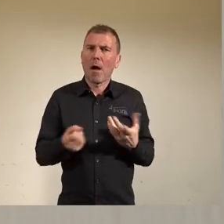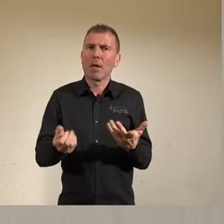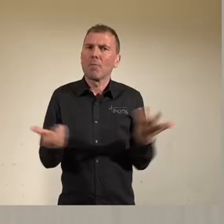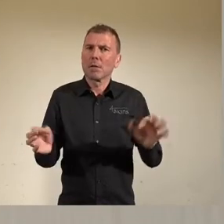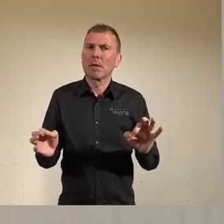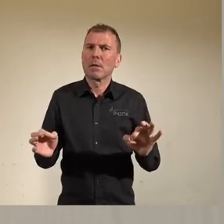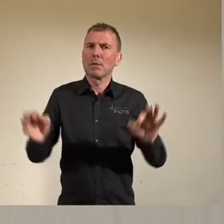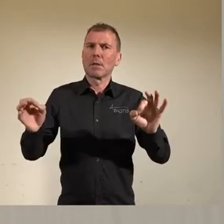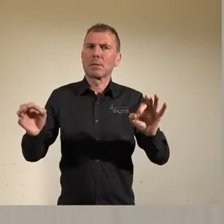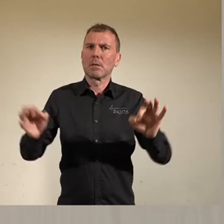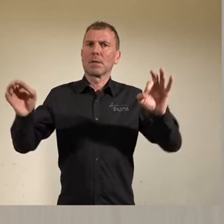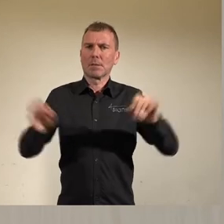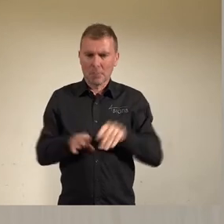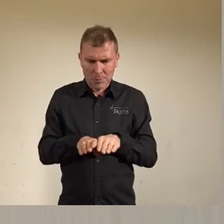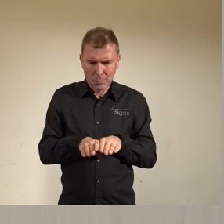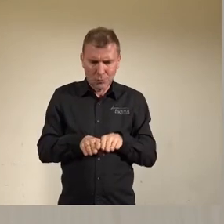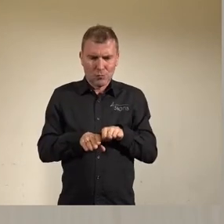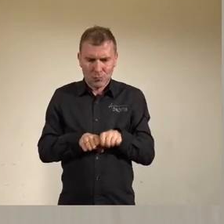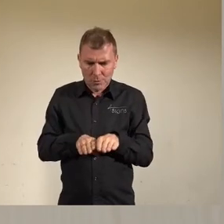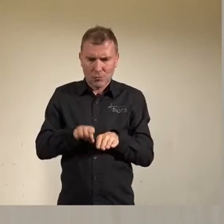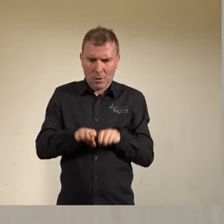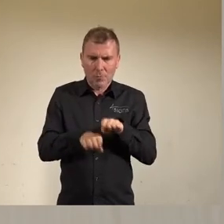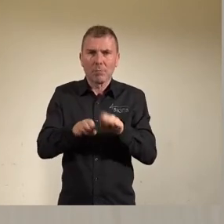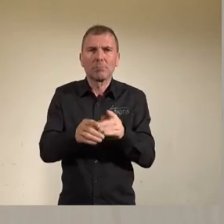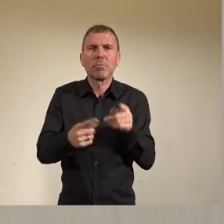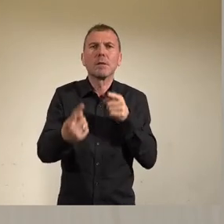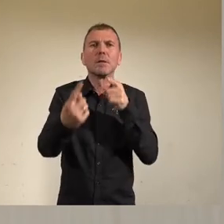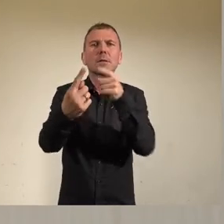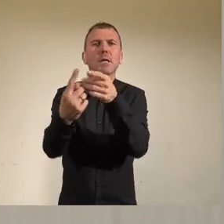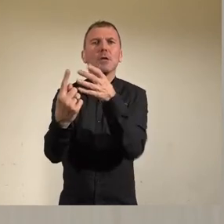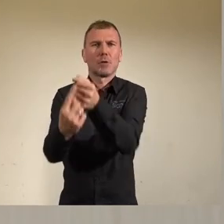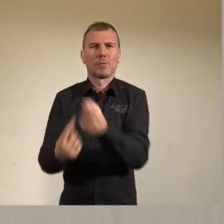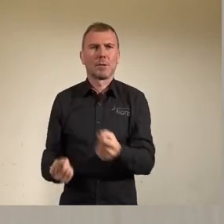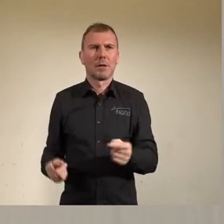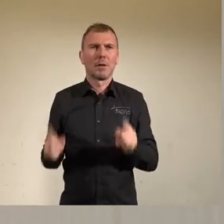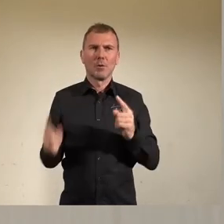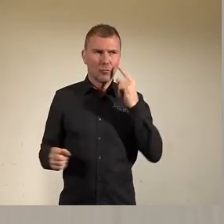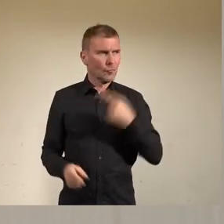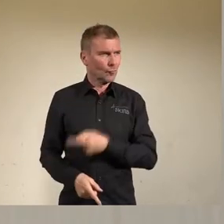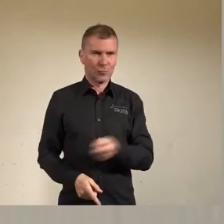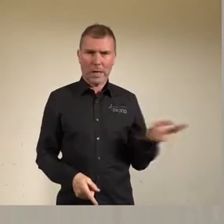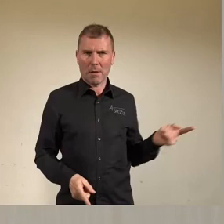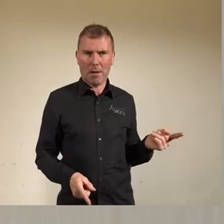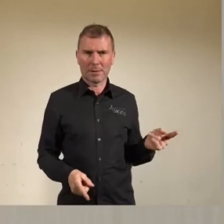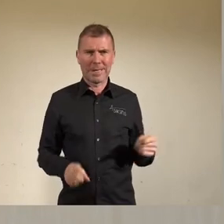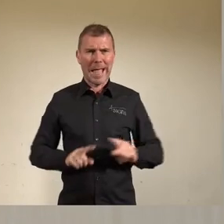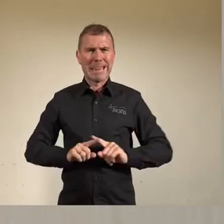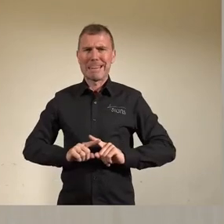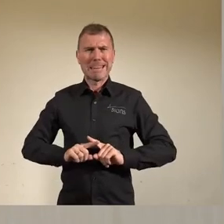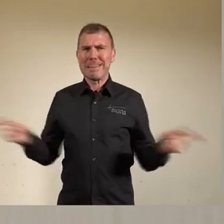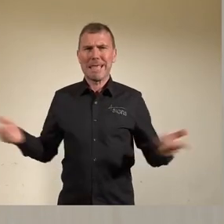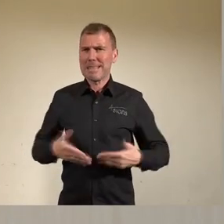ist es so, mit dieser Taktik kommt man relativ weit. Und da in diesem Stadtrat augenscheinlich niemand in die Bereitschaft